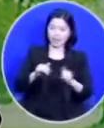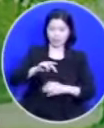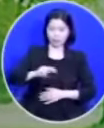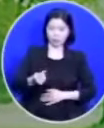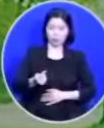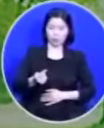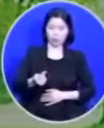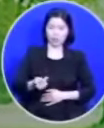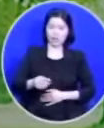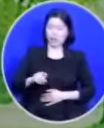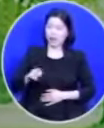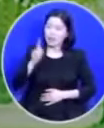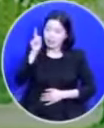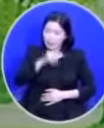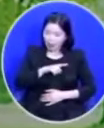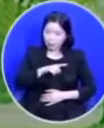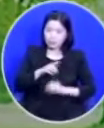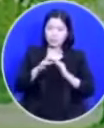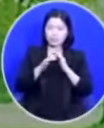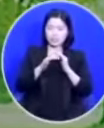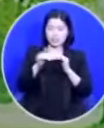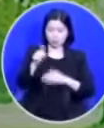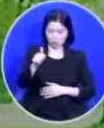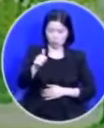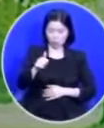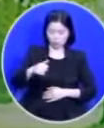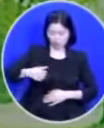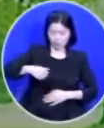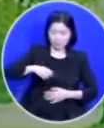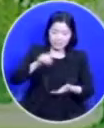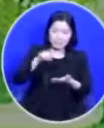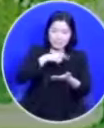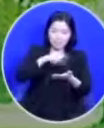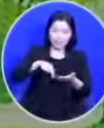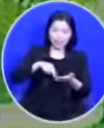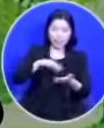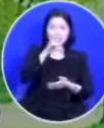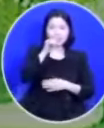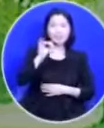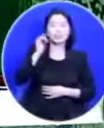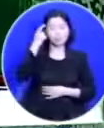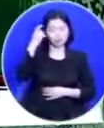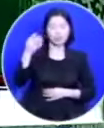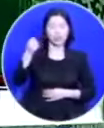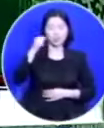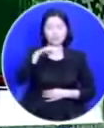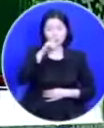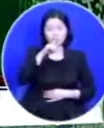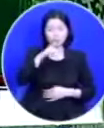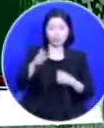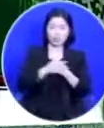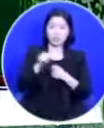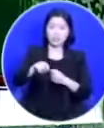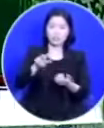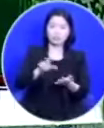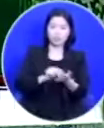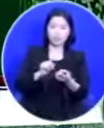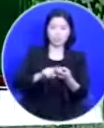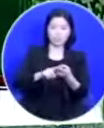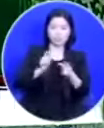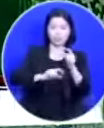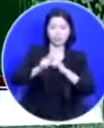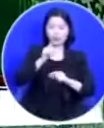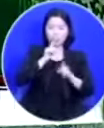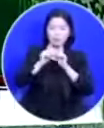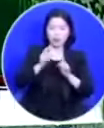나쁜 놈은 댓가를 지불해야 된다고 말을 하더라 그러니까 뭐 이 문제에 대해서 더 이야기할 필요가 없는 거예요 그죠